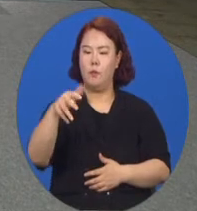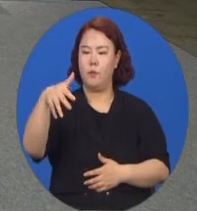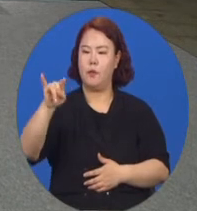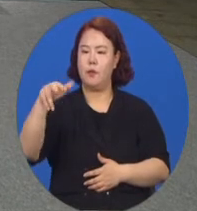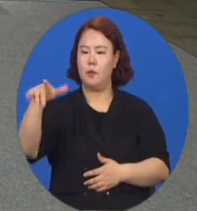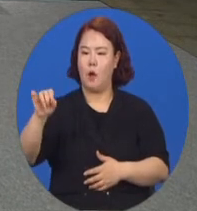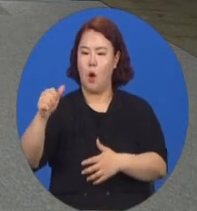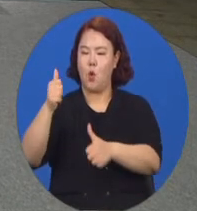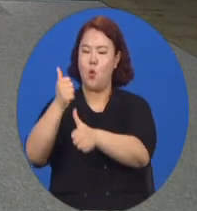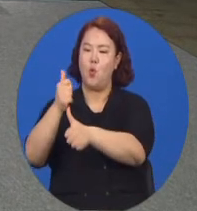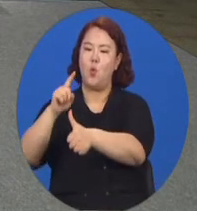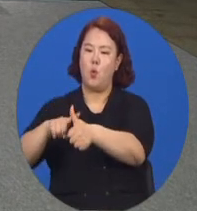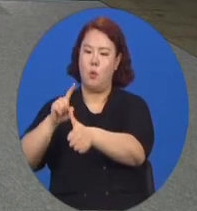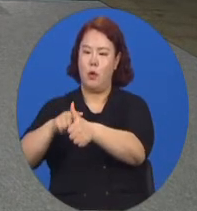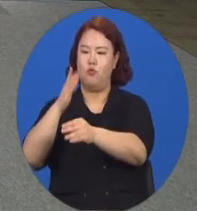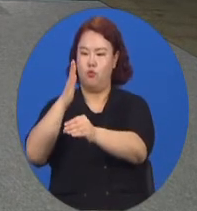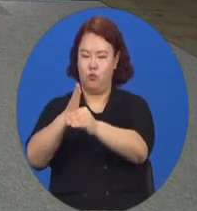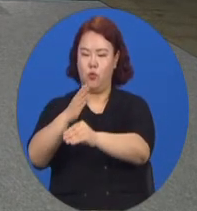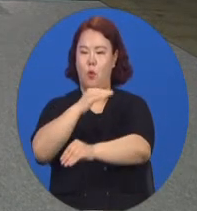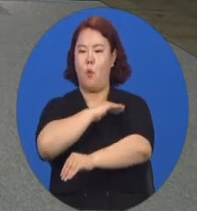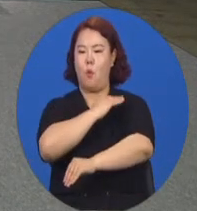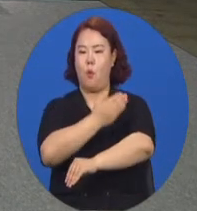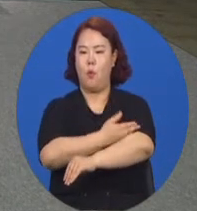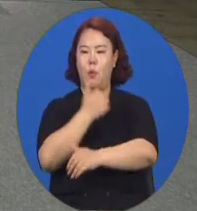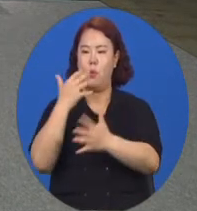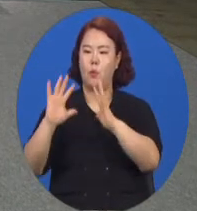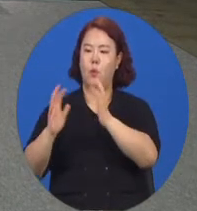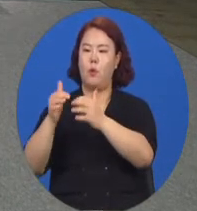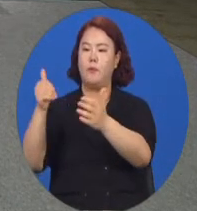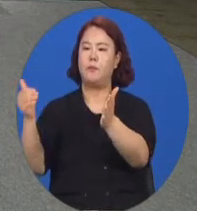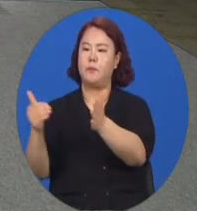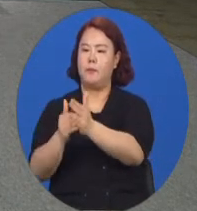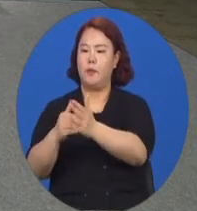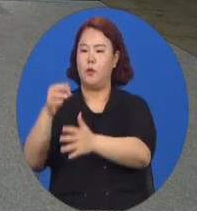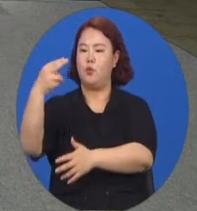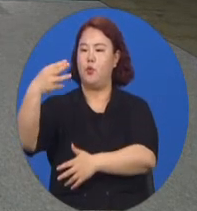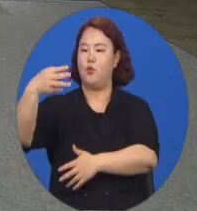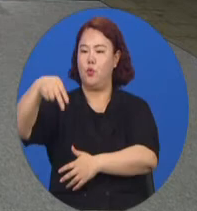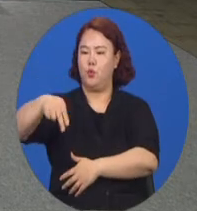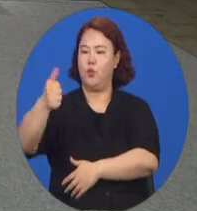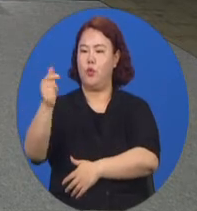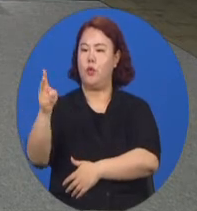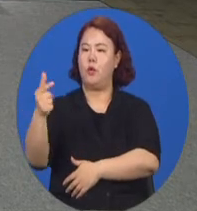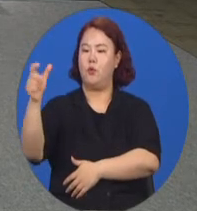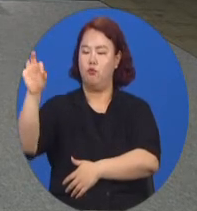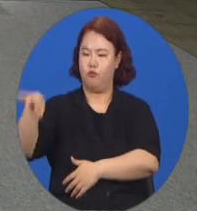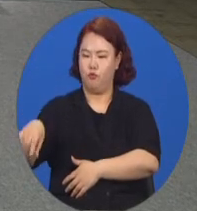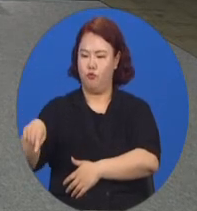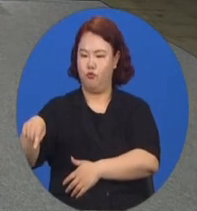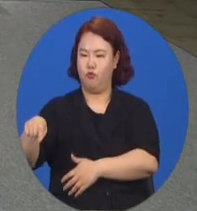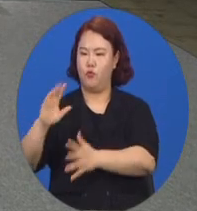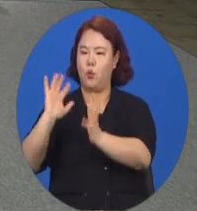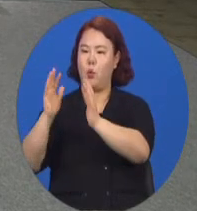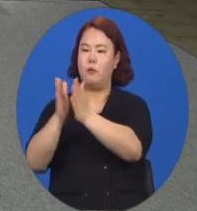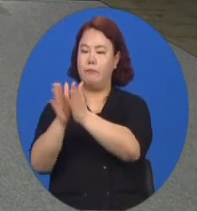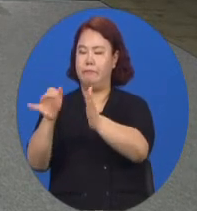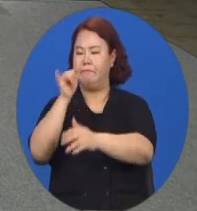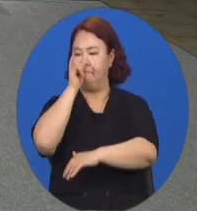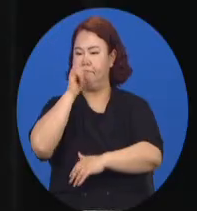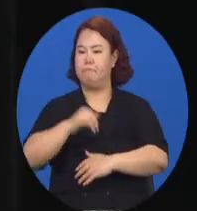주도의 토론이 지나갔고요. 이제 이어서 류현우 후보자께서 주도해서 토론을 진행하시겠습니다. 먼저 예 질문부터 시작해